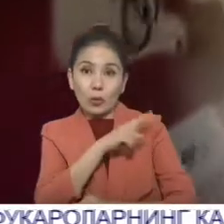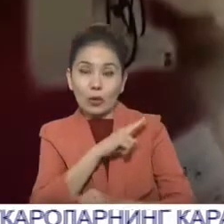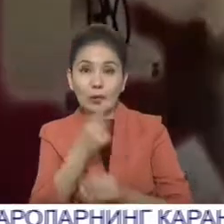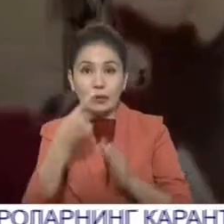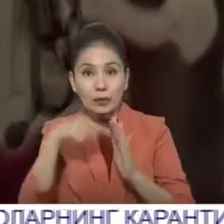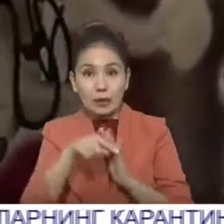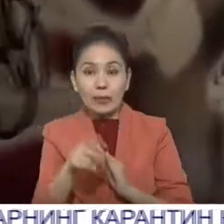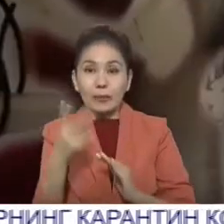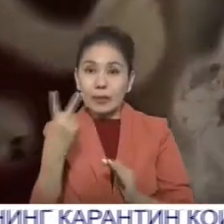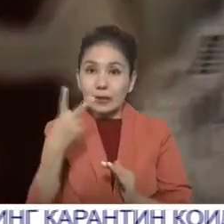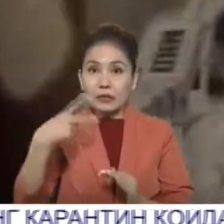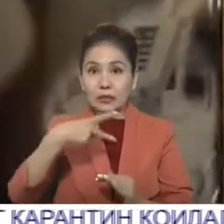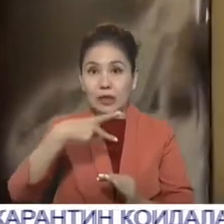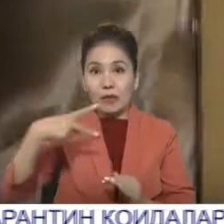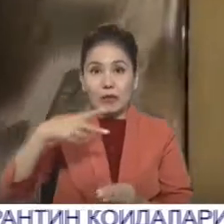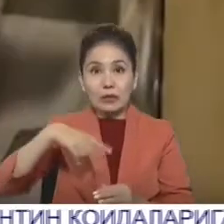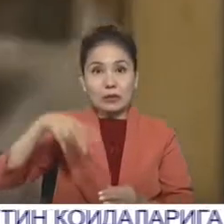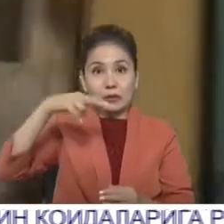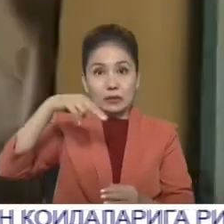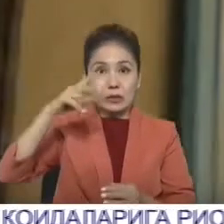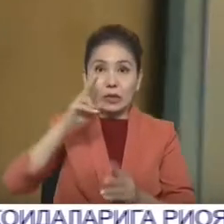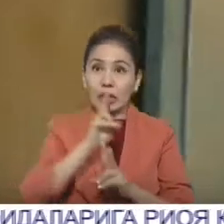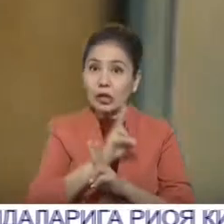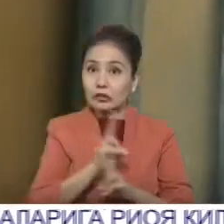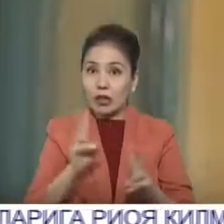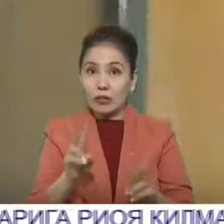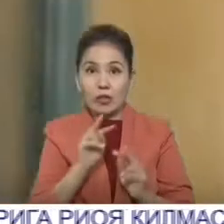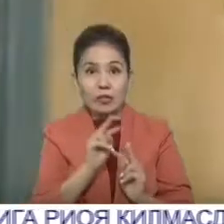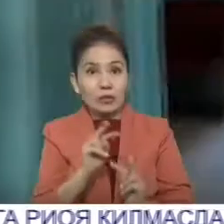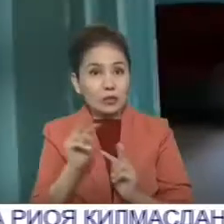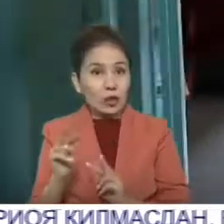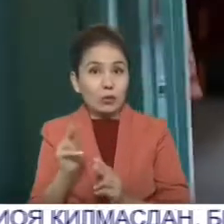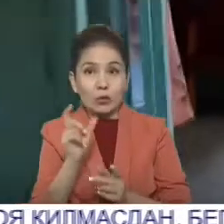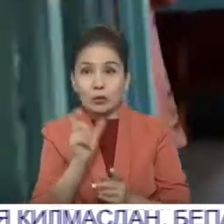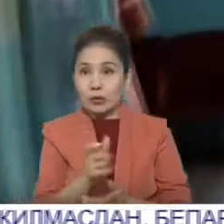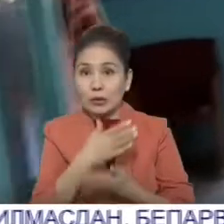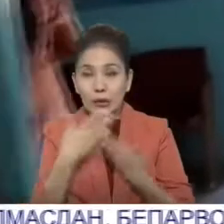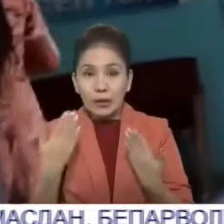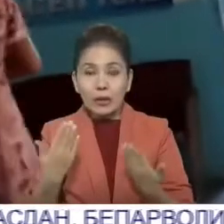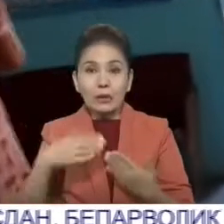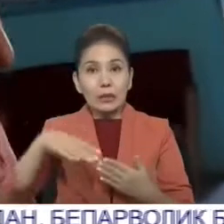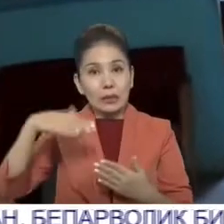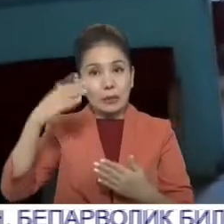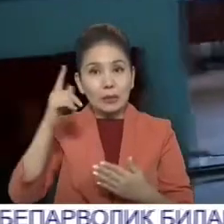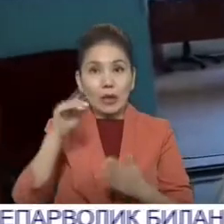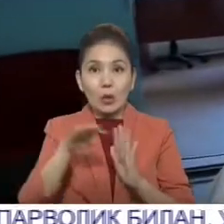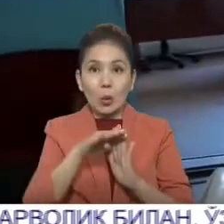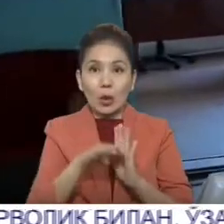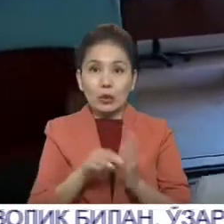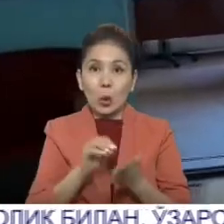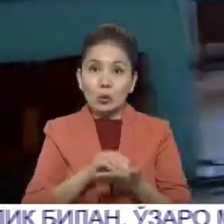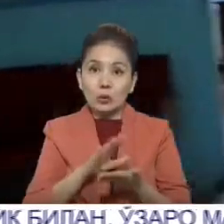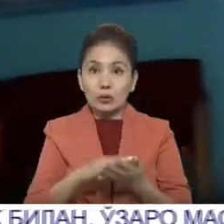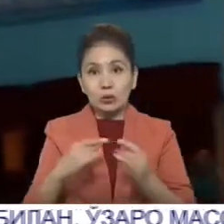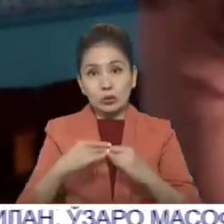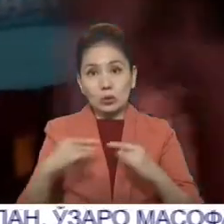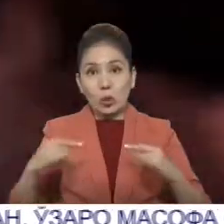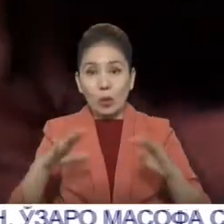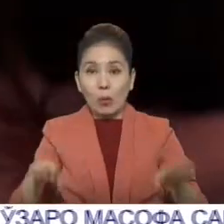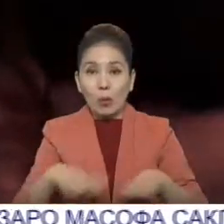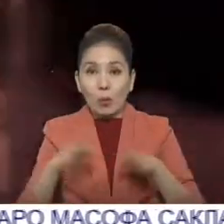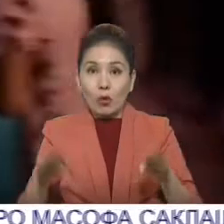кириб, то 2-чи қаватга кўтарилганимизча ҳеч қандай назоратчи ходимни учратмадик. Тепада эса рўйхатдан ўтказиш столи